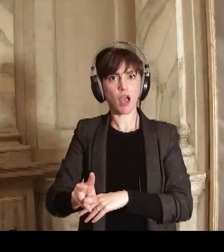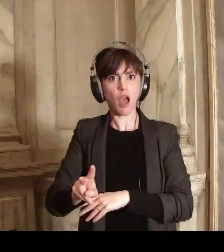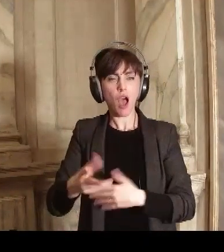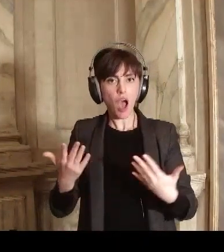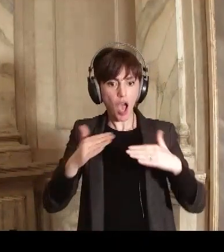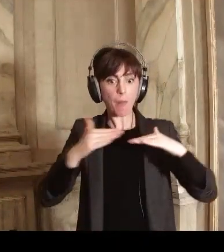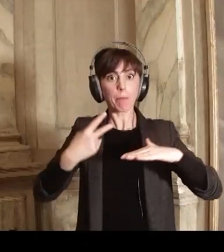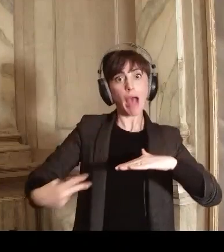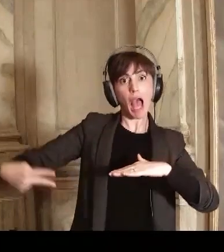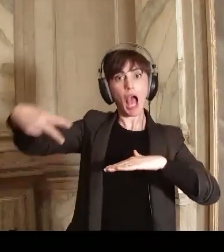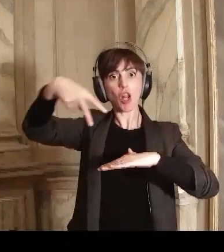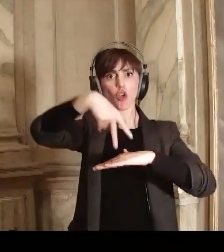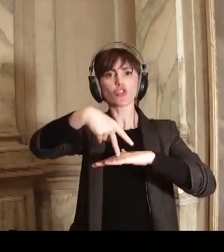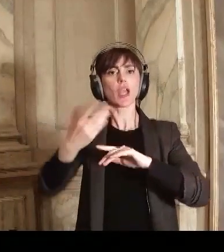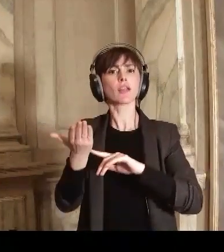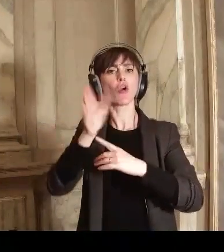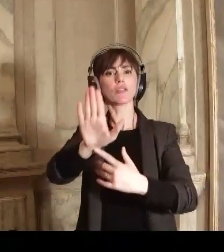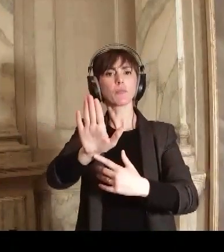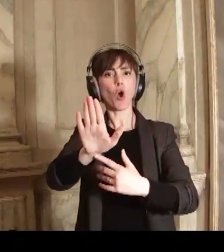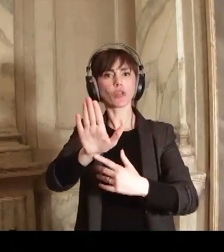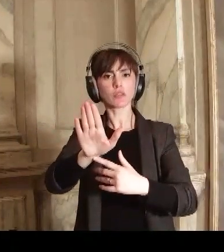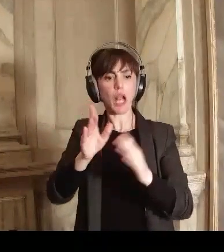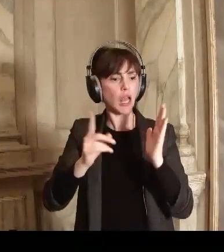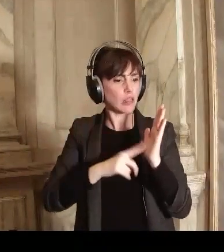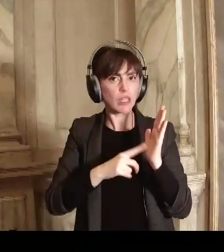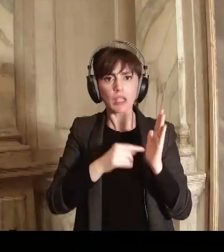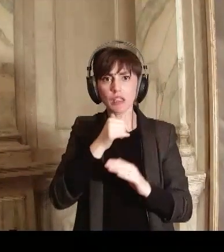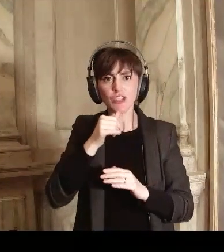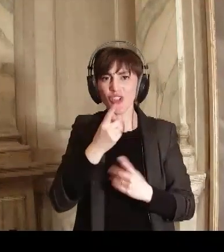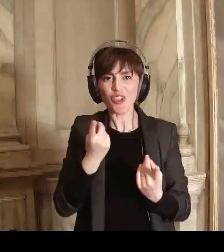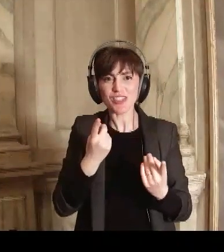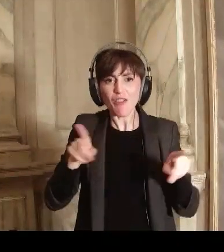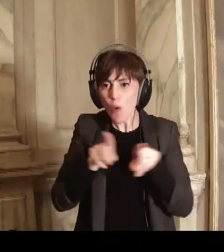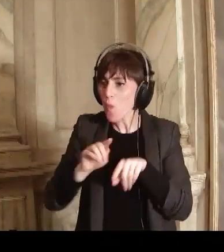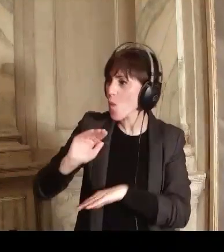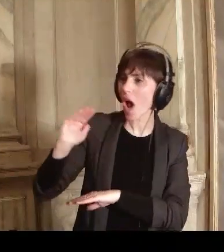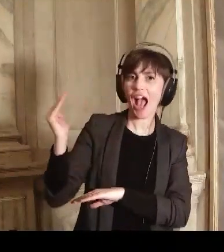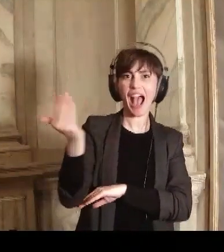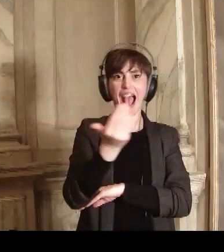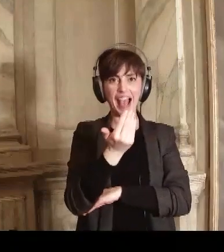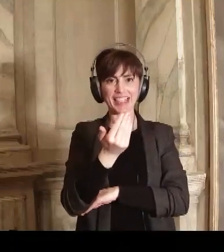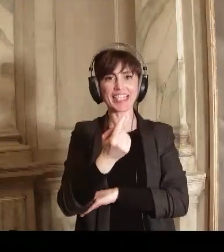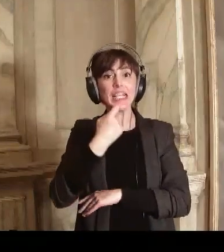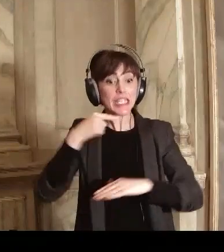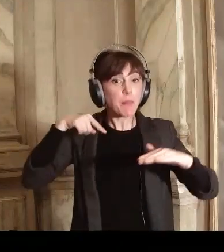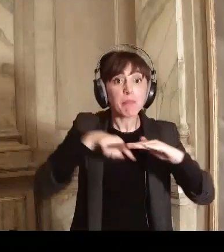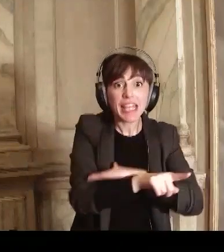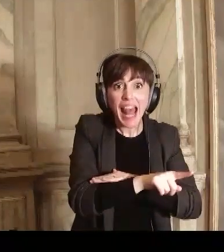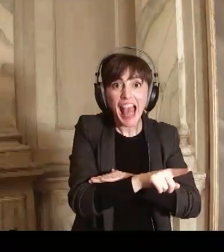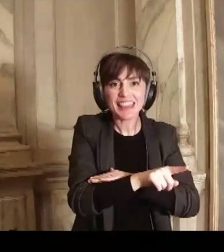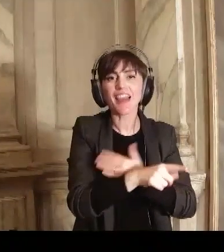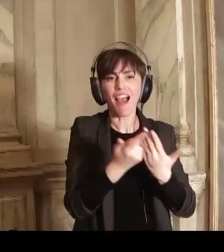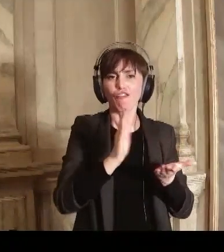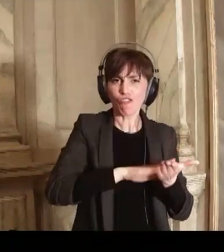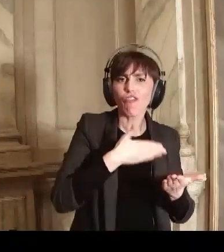richiesto passaporto o iscrizioni, dove il clandestino è rigenerazione, dove i padri si possono scegliere, dove